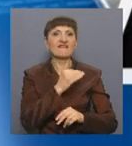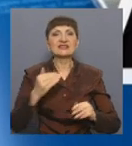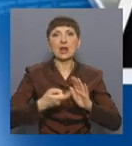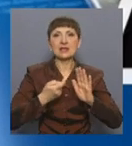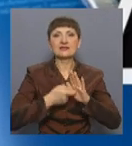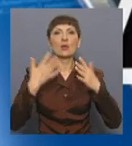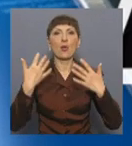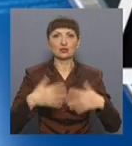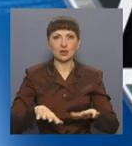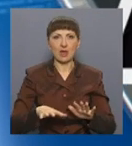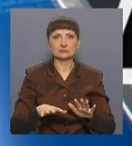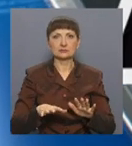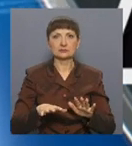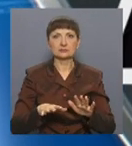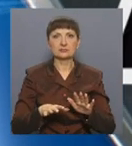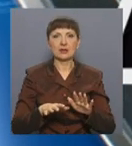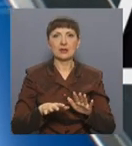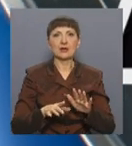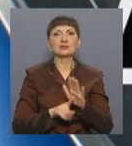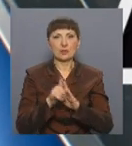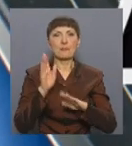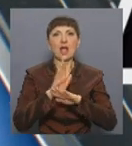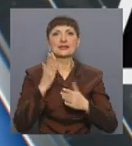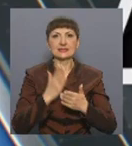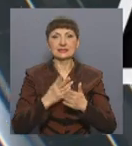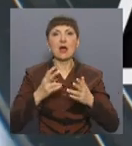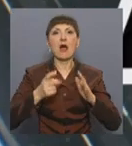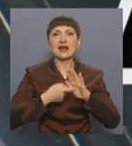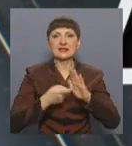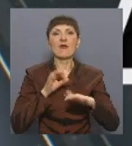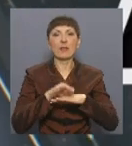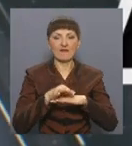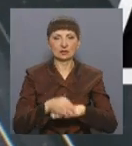расследование уже, официально приказ есть, расследование проводится.